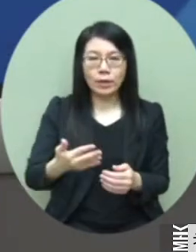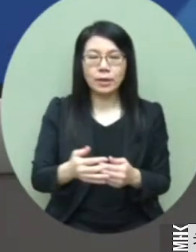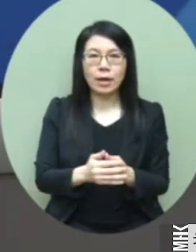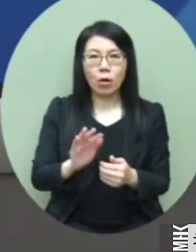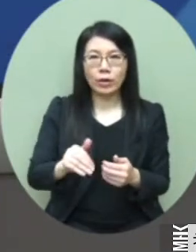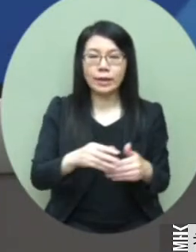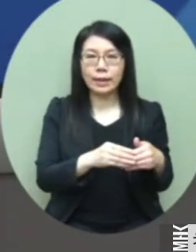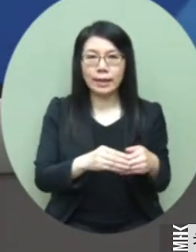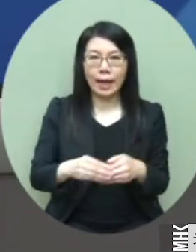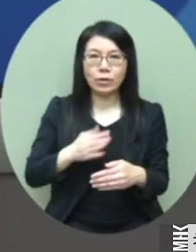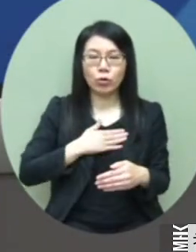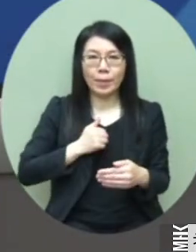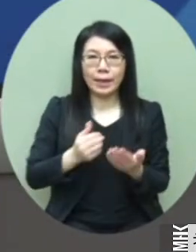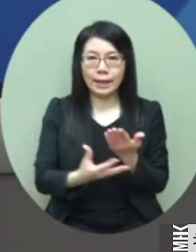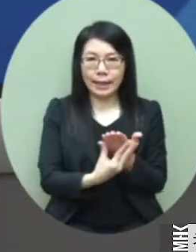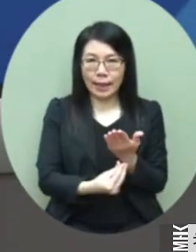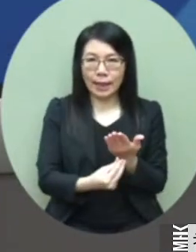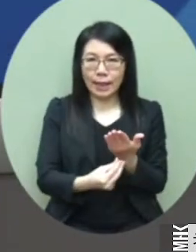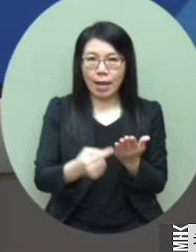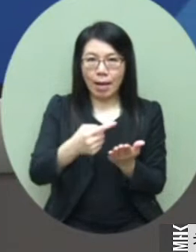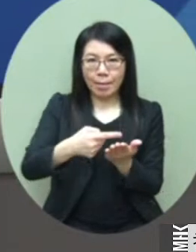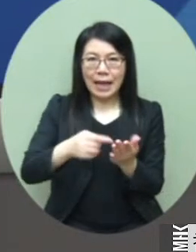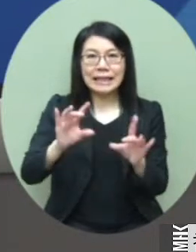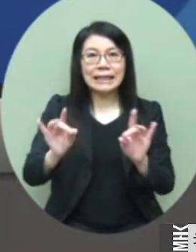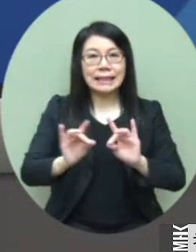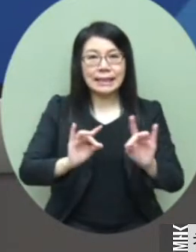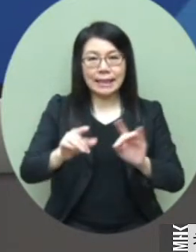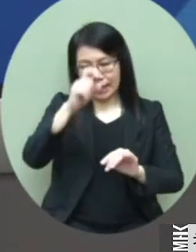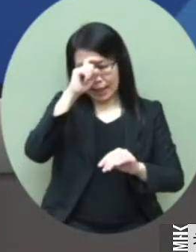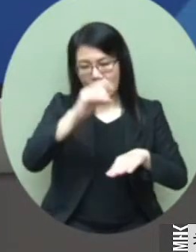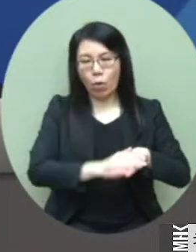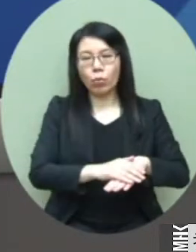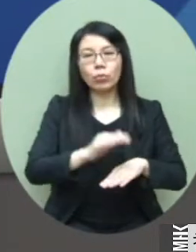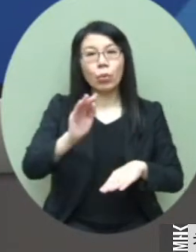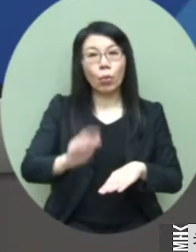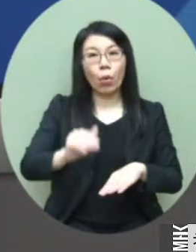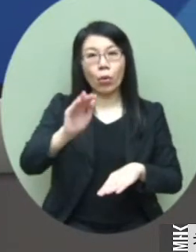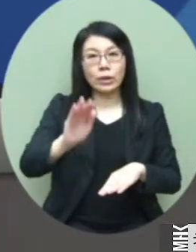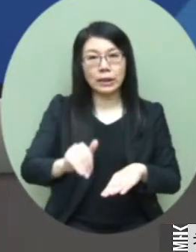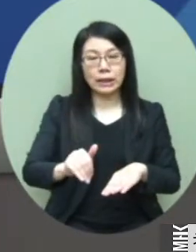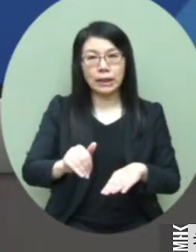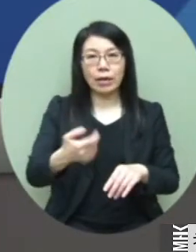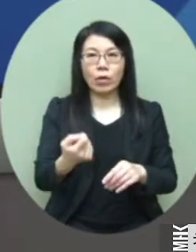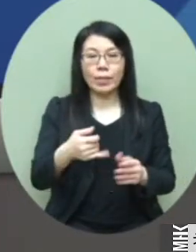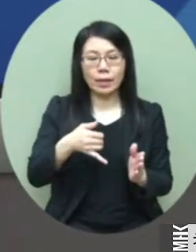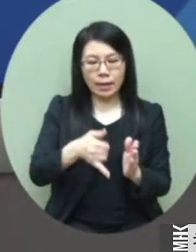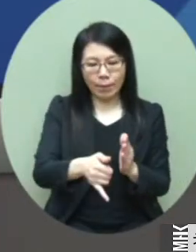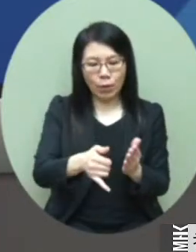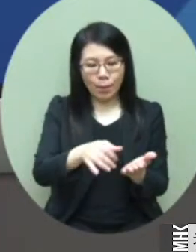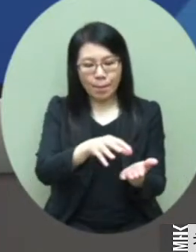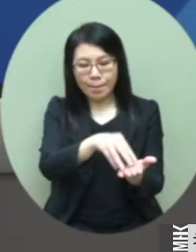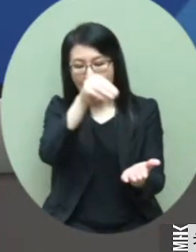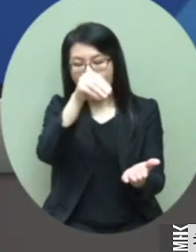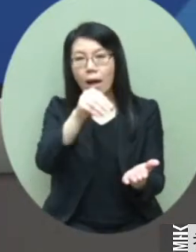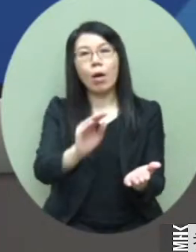都可以帶備印有二維碼嘅紙本嘅記錄，咁方便咧喺入場嘅時候咧係掃描呢個二維碼，咁就可以加